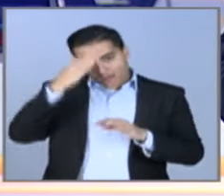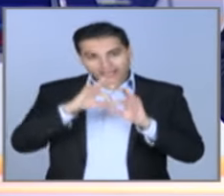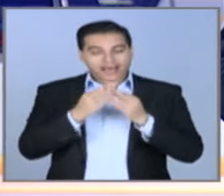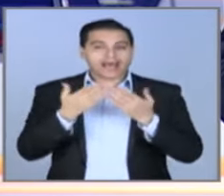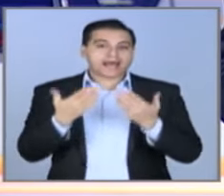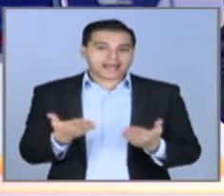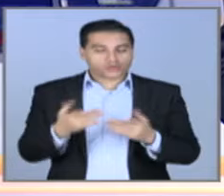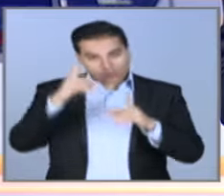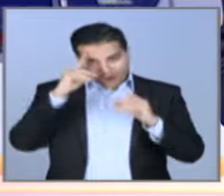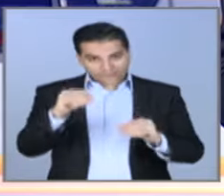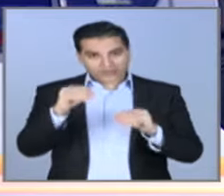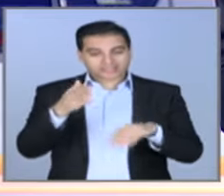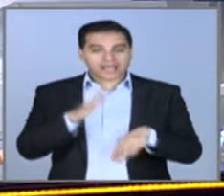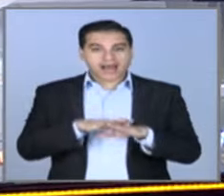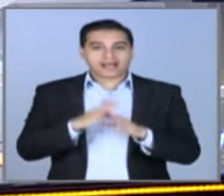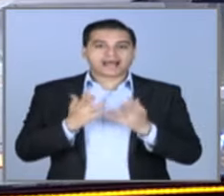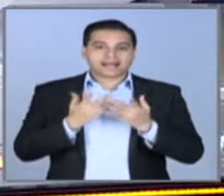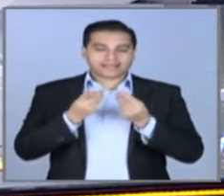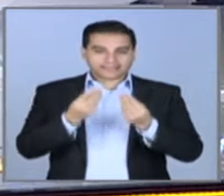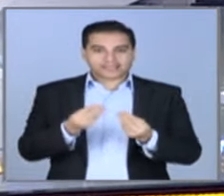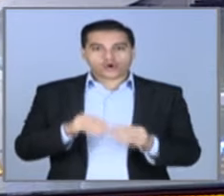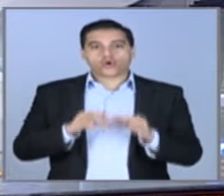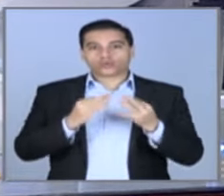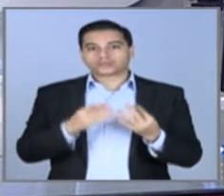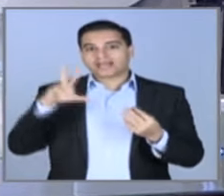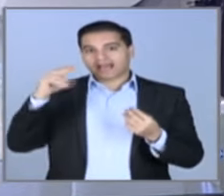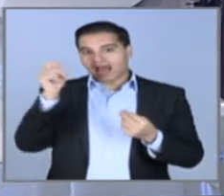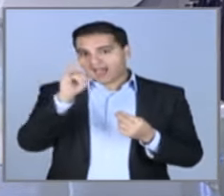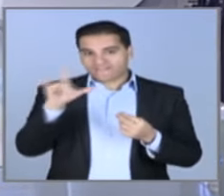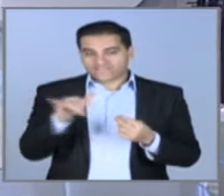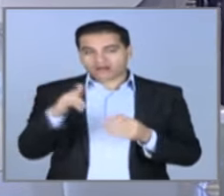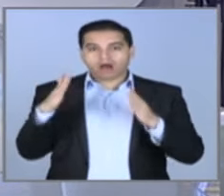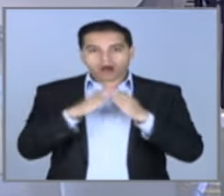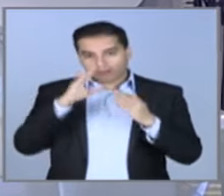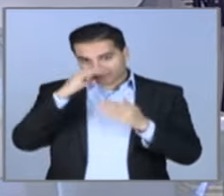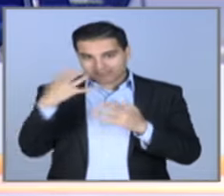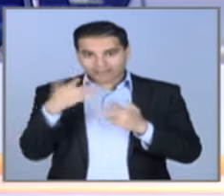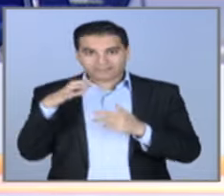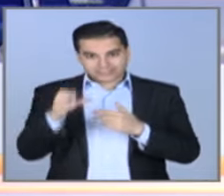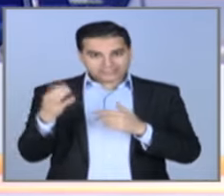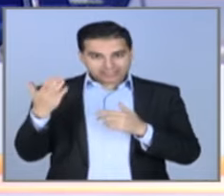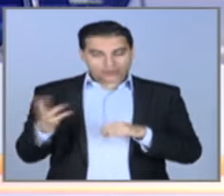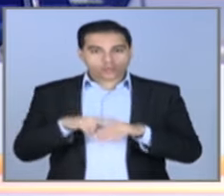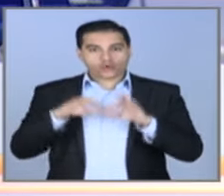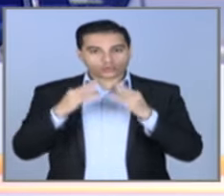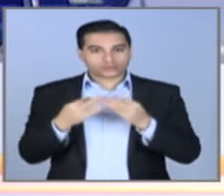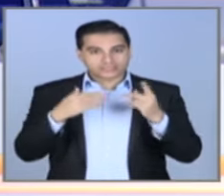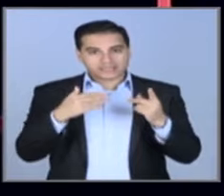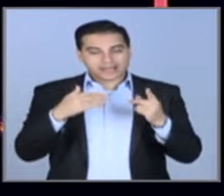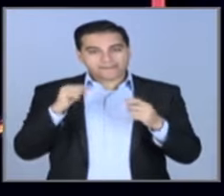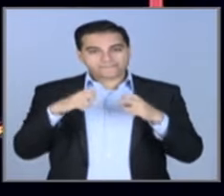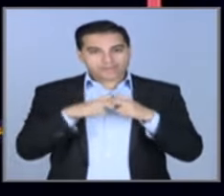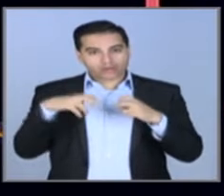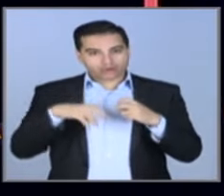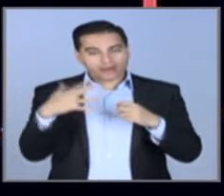العائلات، وهفكركم بالنتيجة. عائلة جعفري متقدمين الهرم الجيزة 90، عائلة خميس المعادي